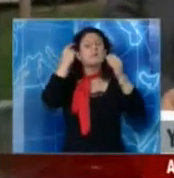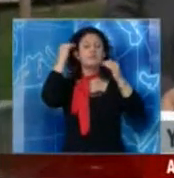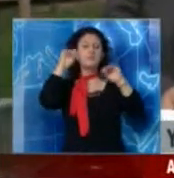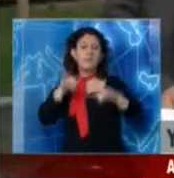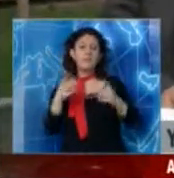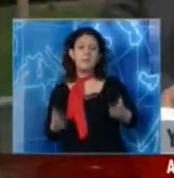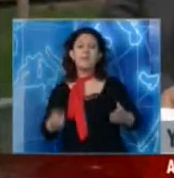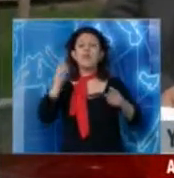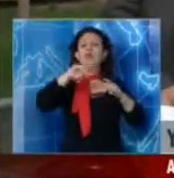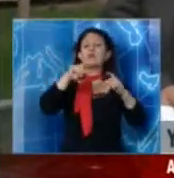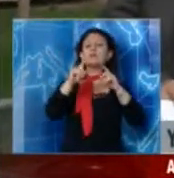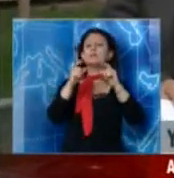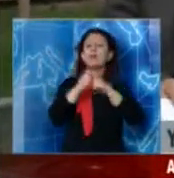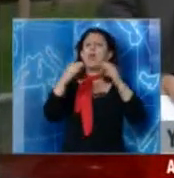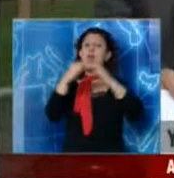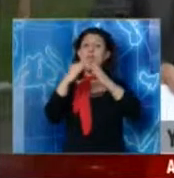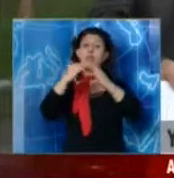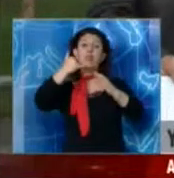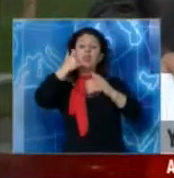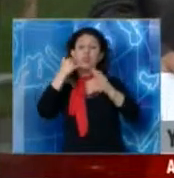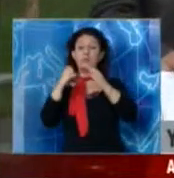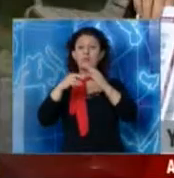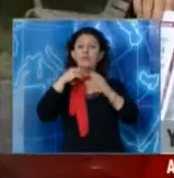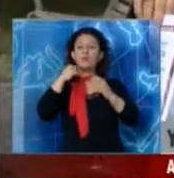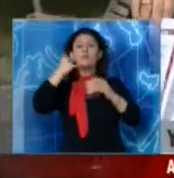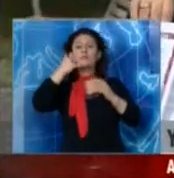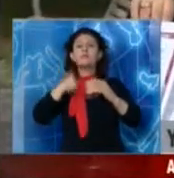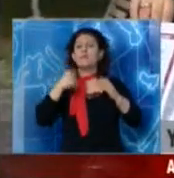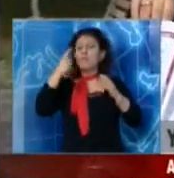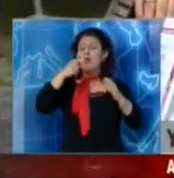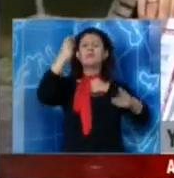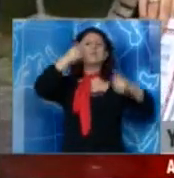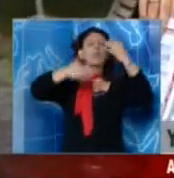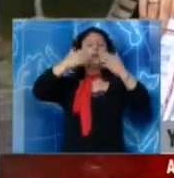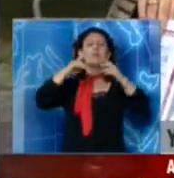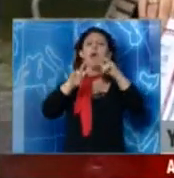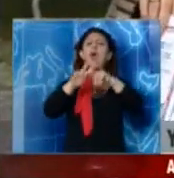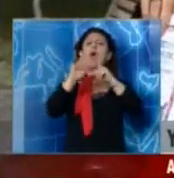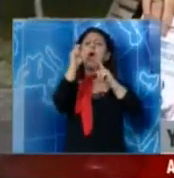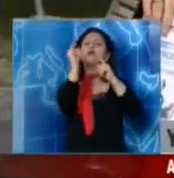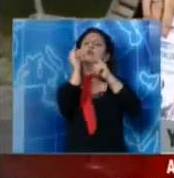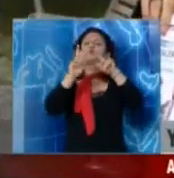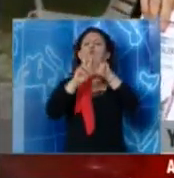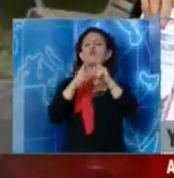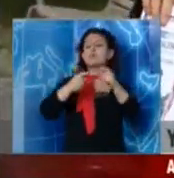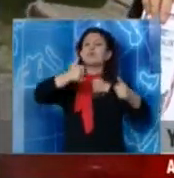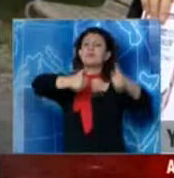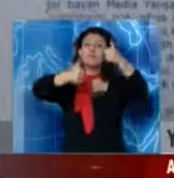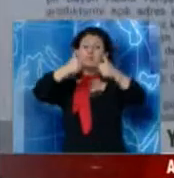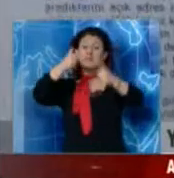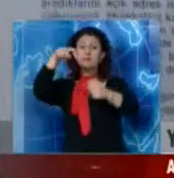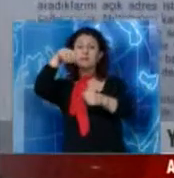geldi. Virzilli'yi ev telefonundan arayan bir kadın, ünlü televizyon yapımcısı Acun Ilıcalı'nın sunduğu bir yarışma